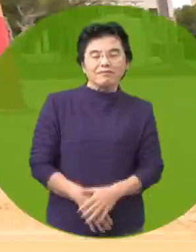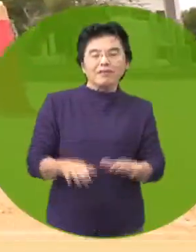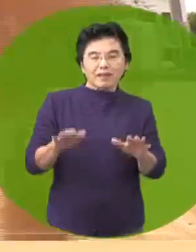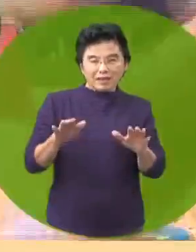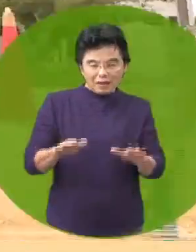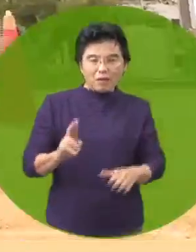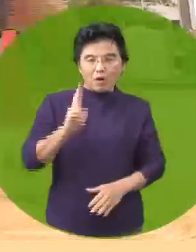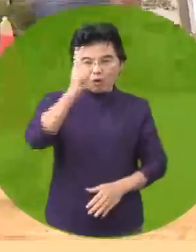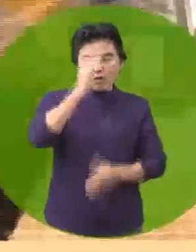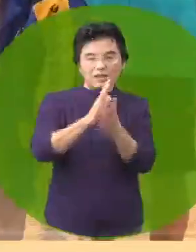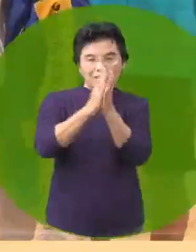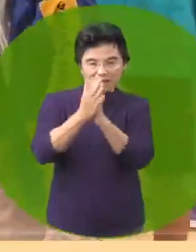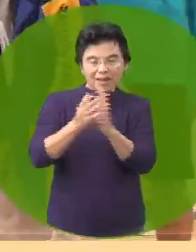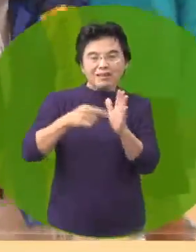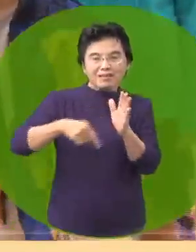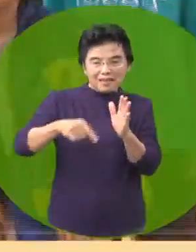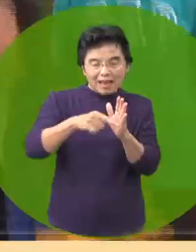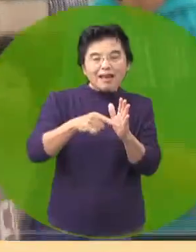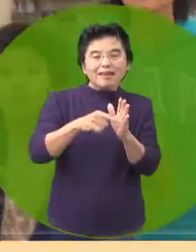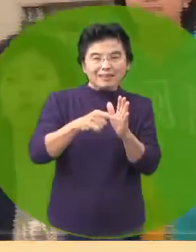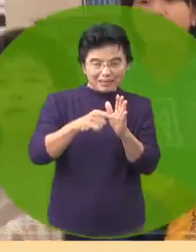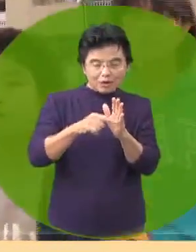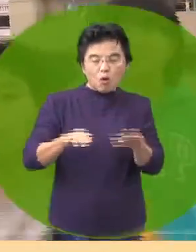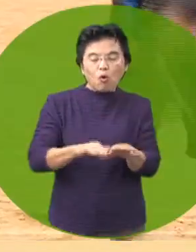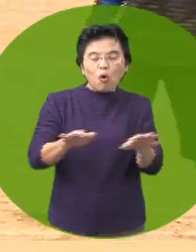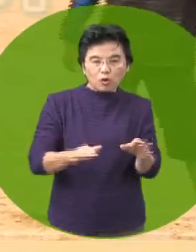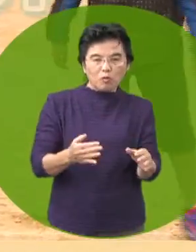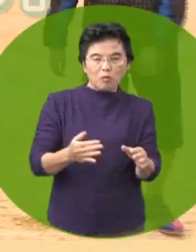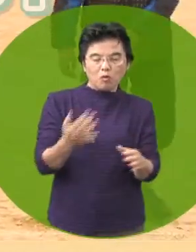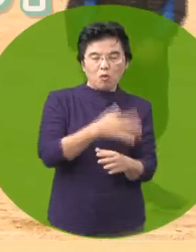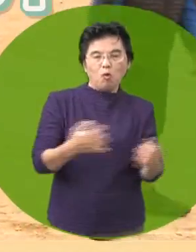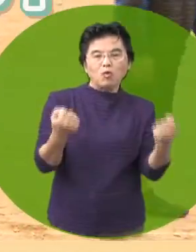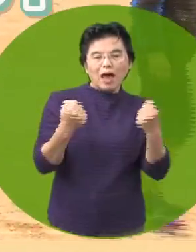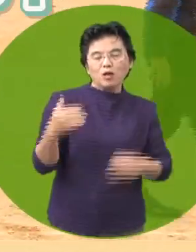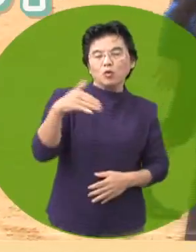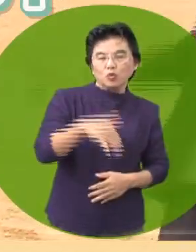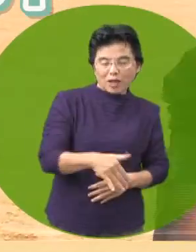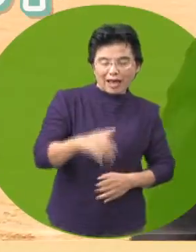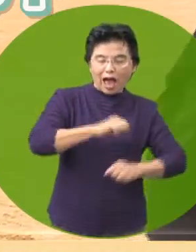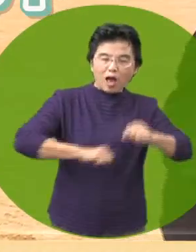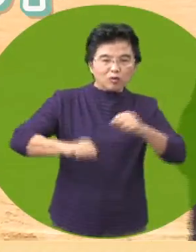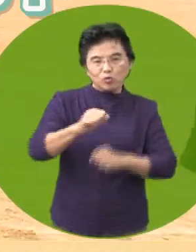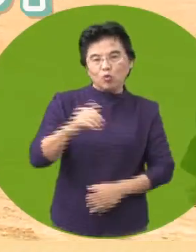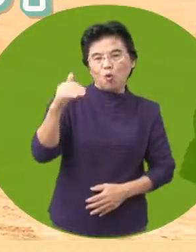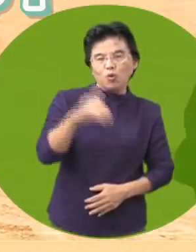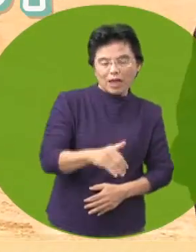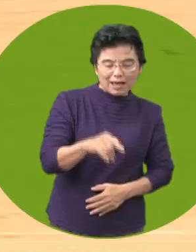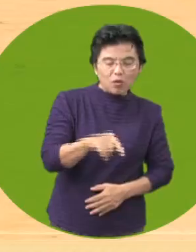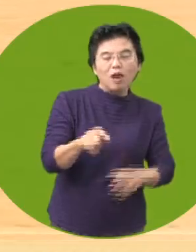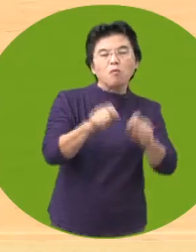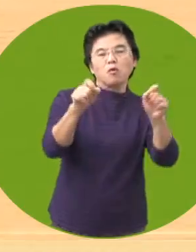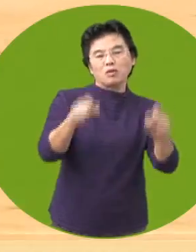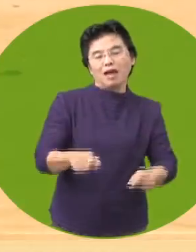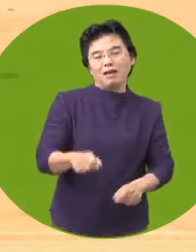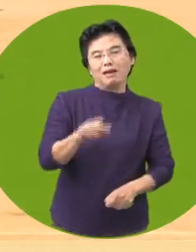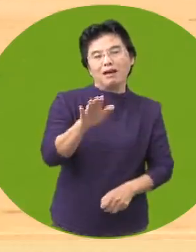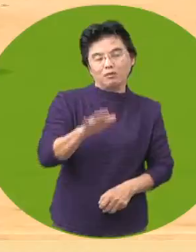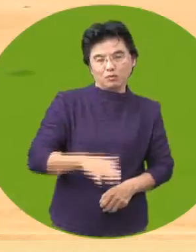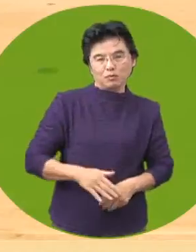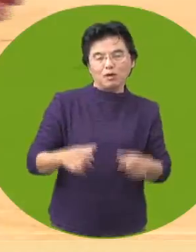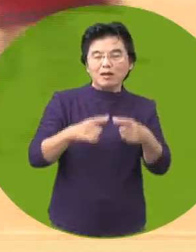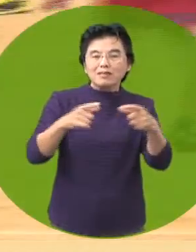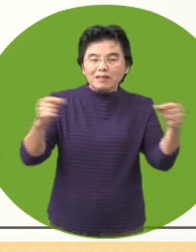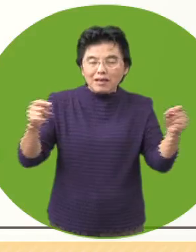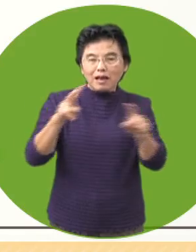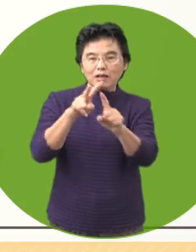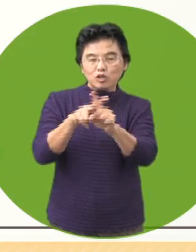今、沖縄県内の子どもたちの体力低下、運動能力の低下が問題となっています。全国の